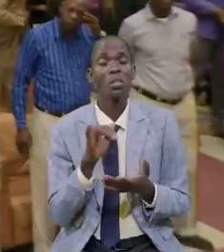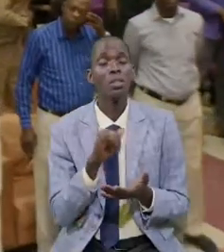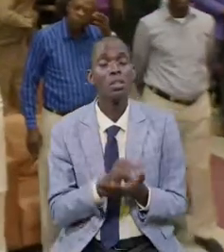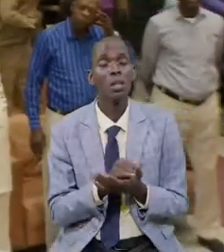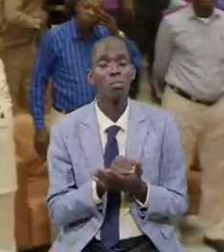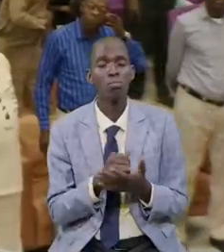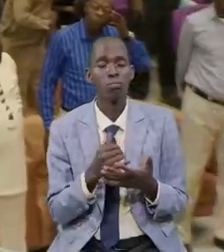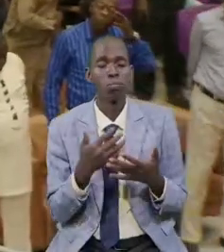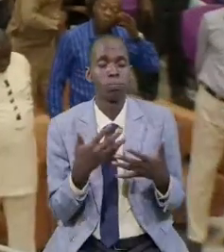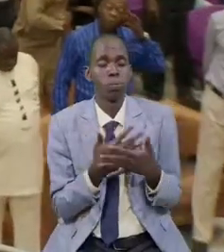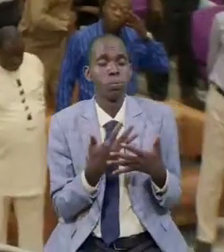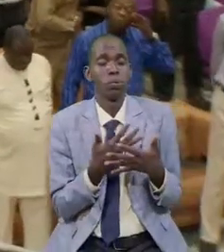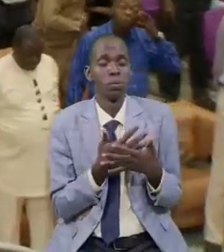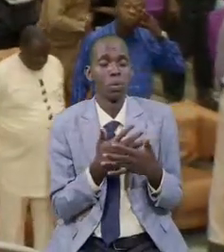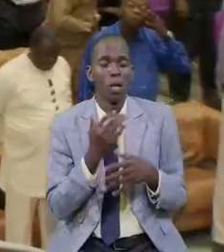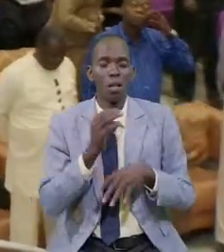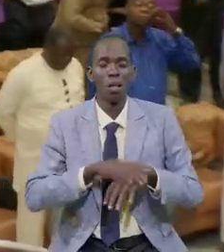Oui.